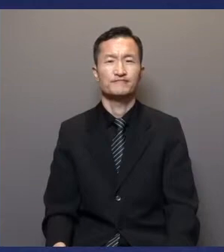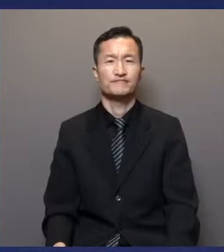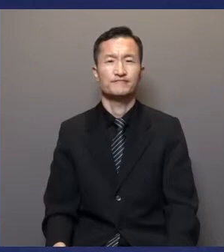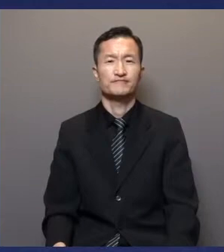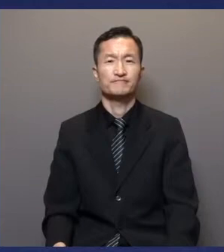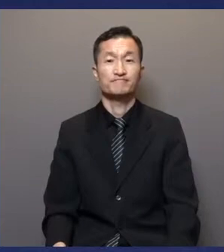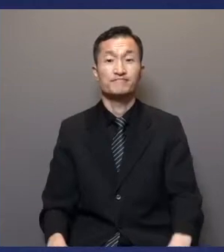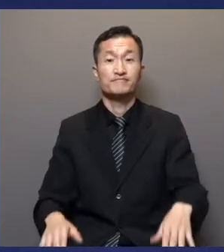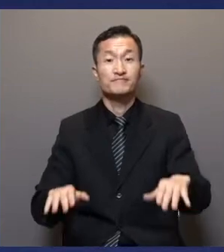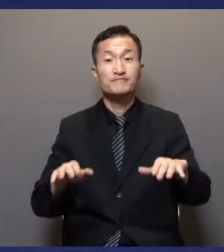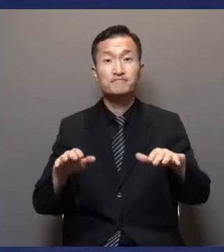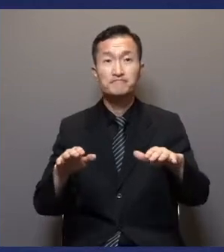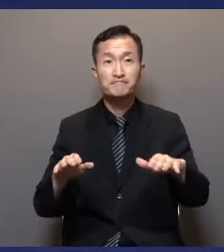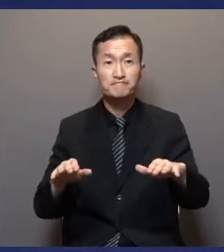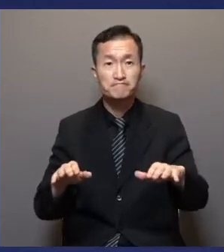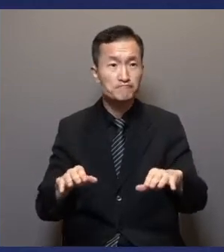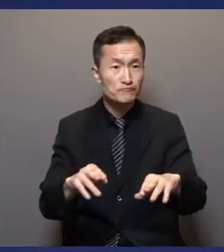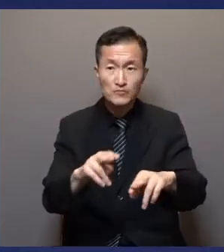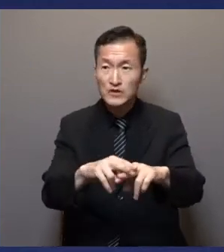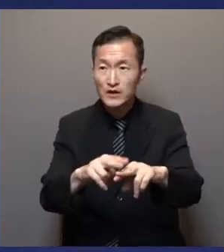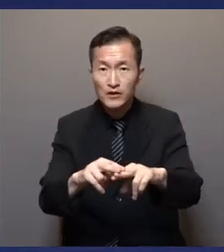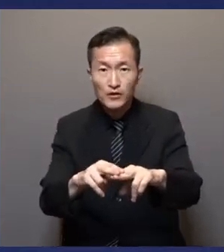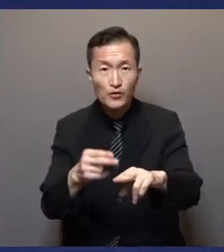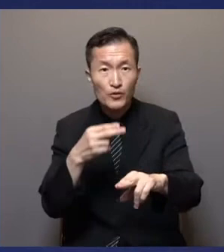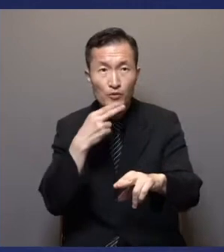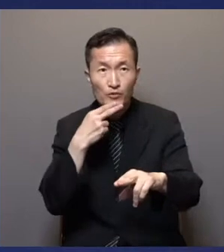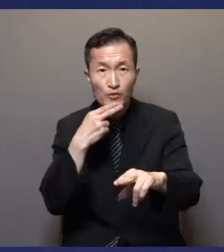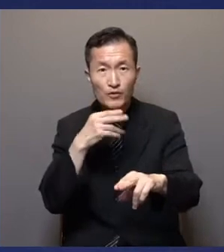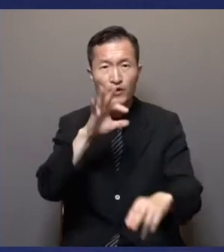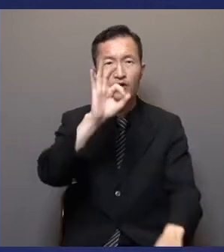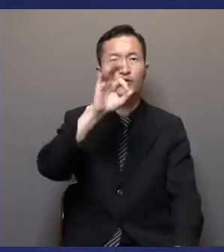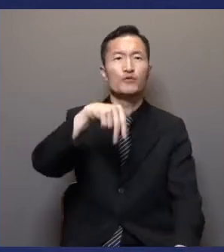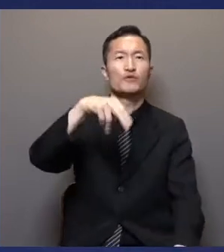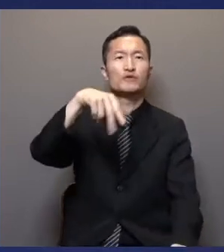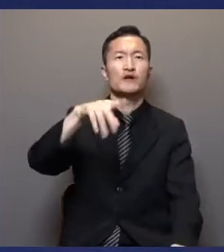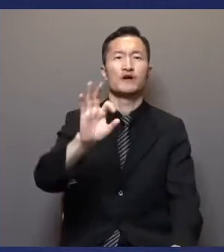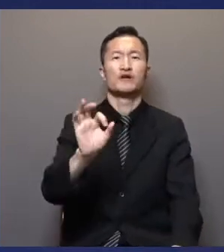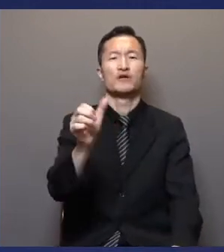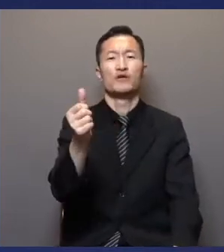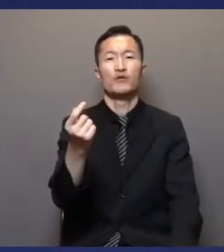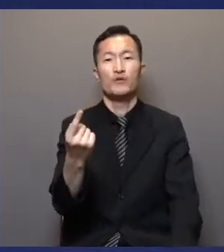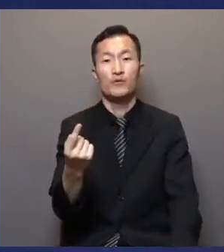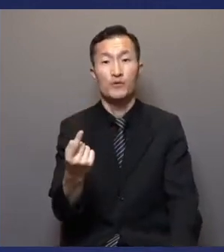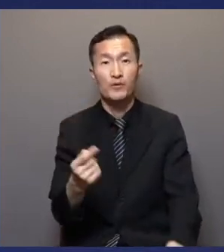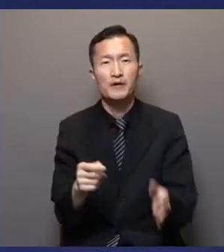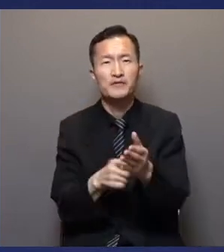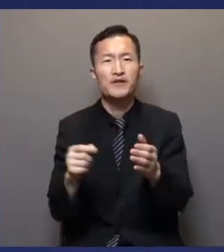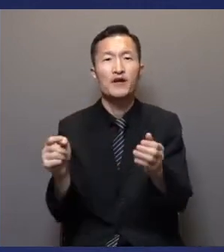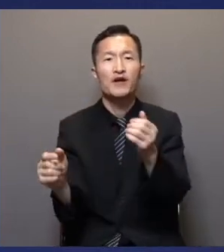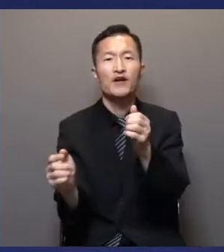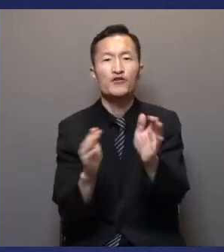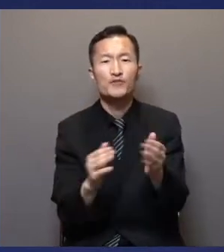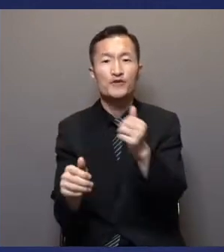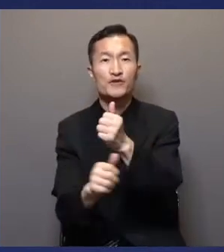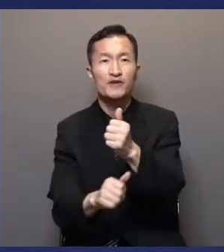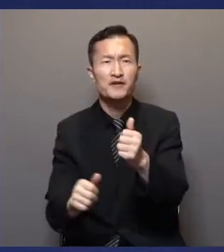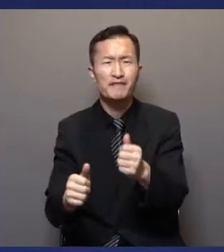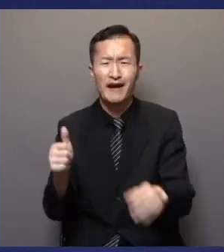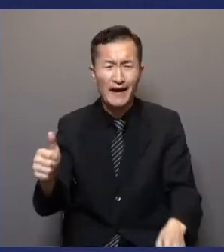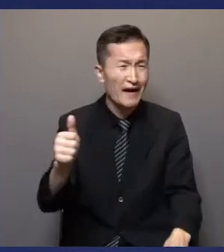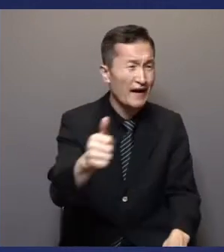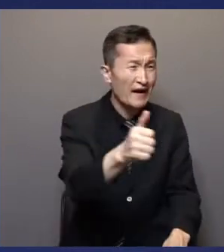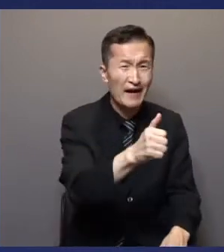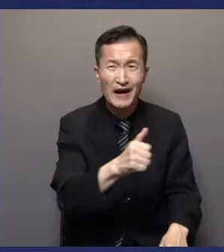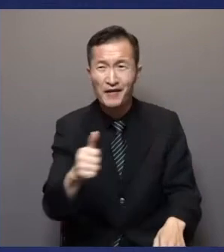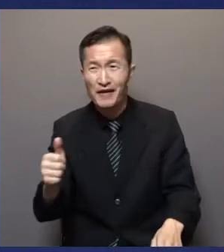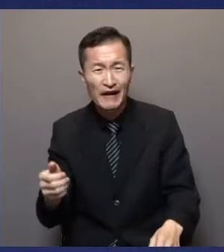지금 자리를 뜨셨는데 우리 우상호 비대위원장님이 지금까지 돌아다니시면서 전당대회 모이신 당원